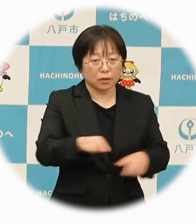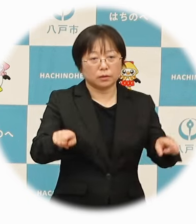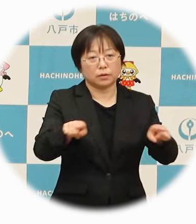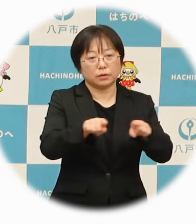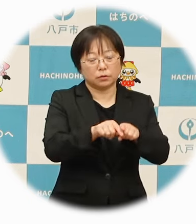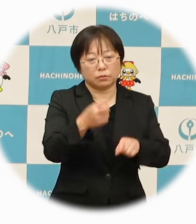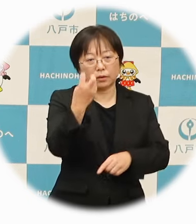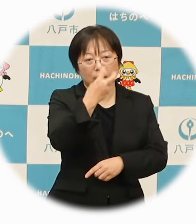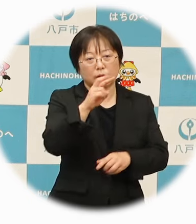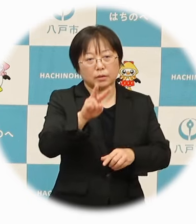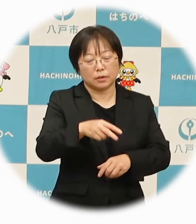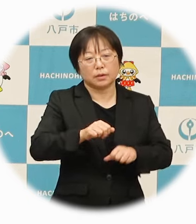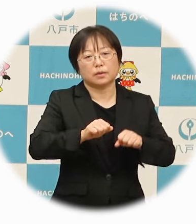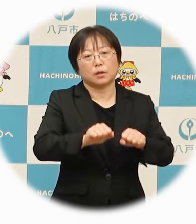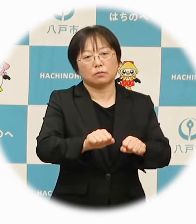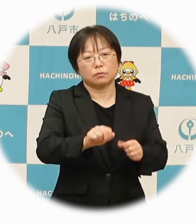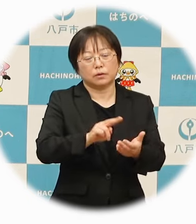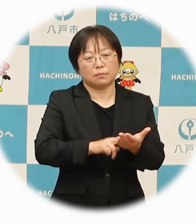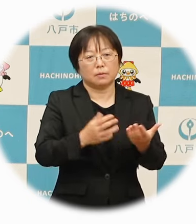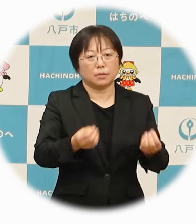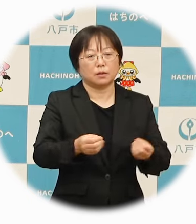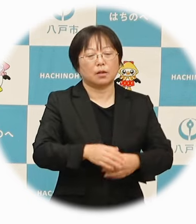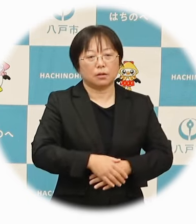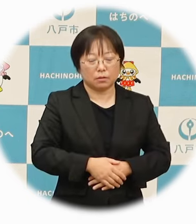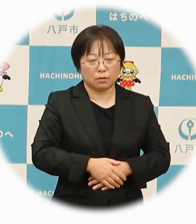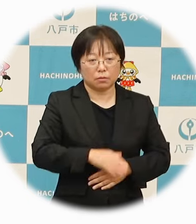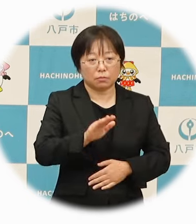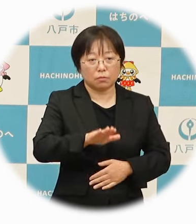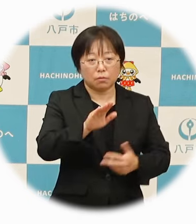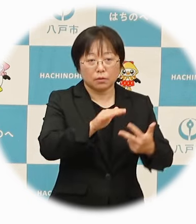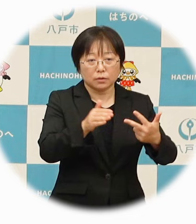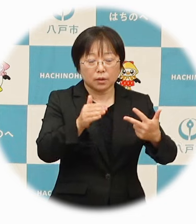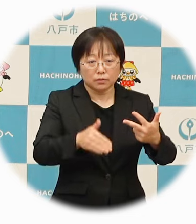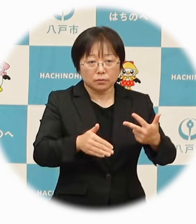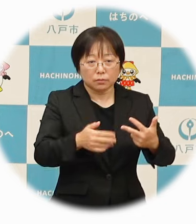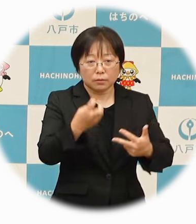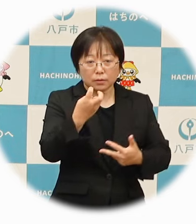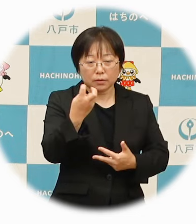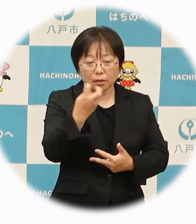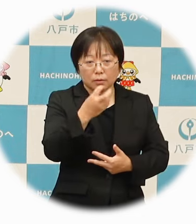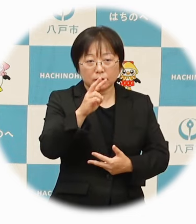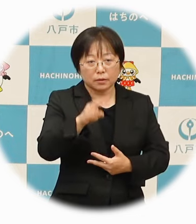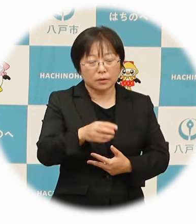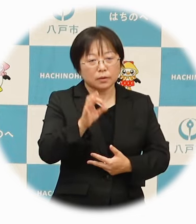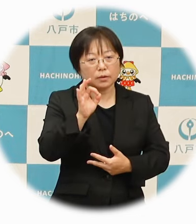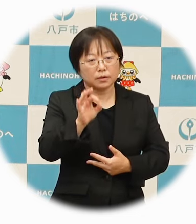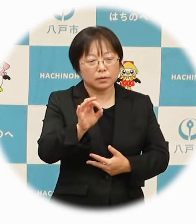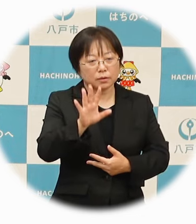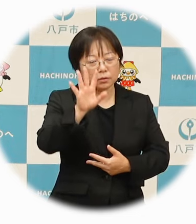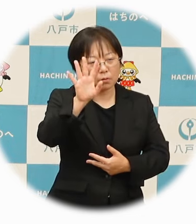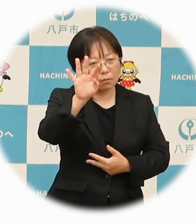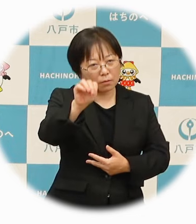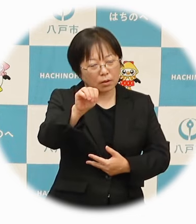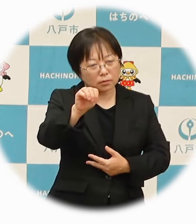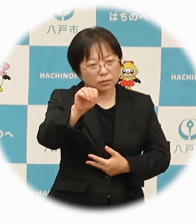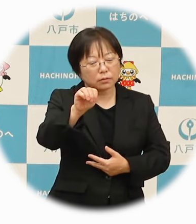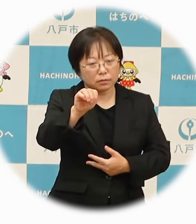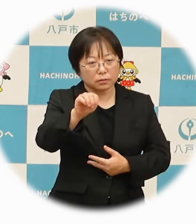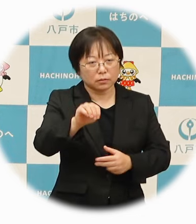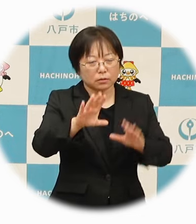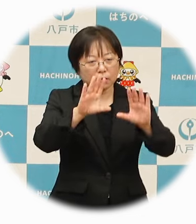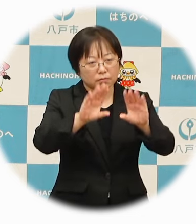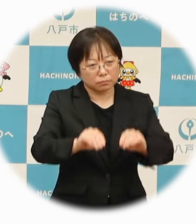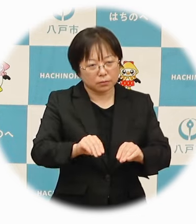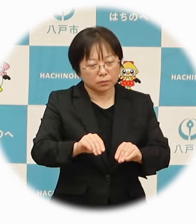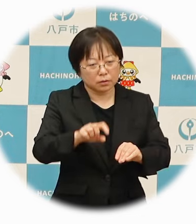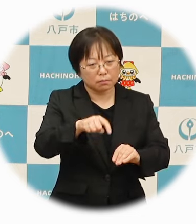管理することとなったため今後の施設の維持管理費や将来的に発生が見込まれる撤